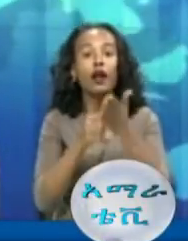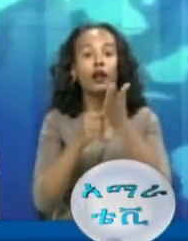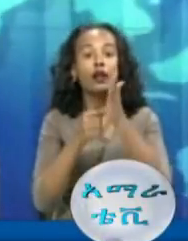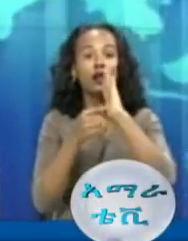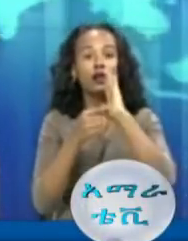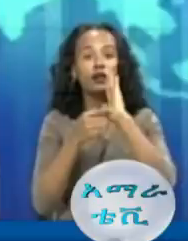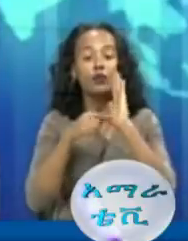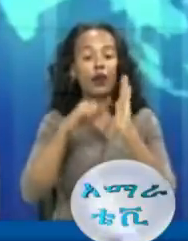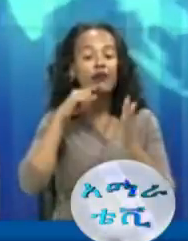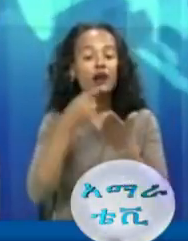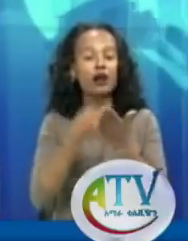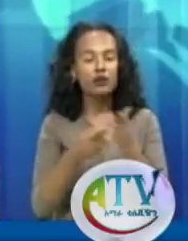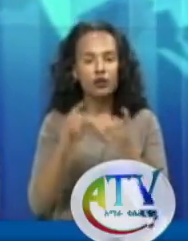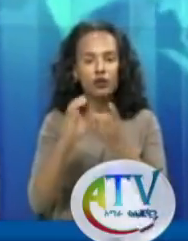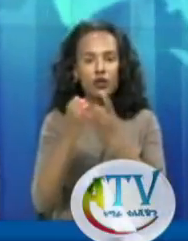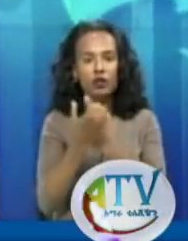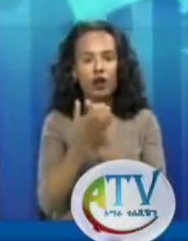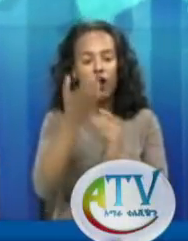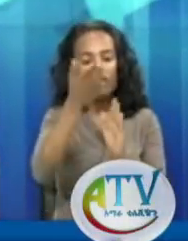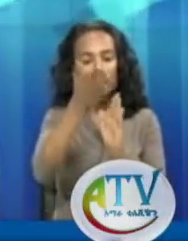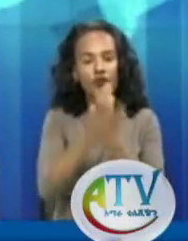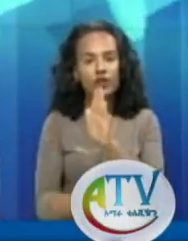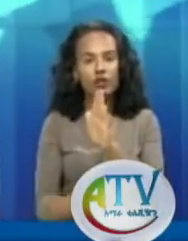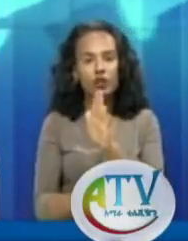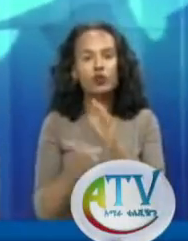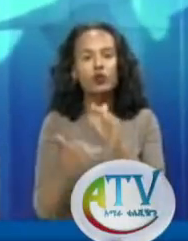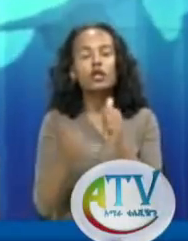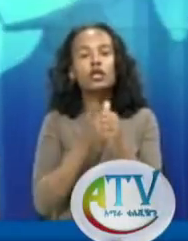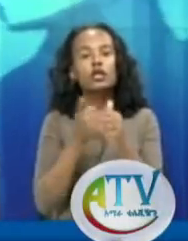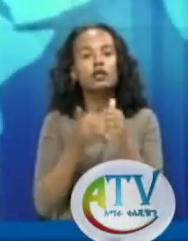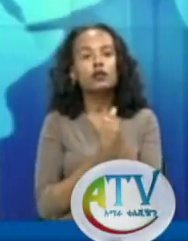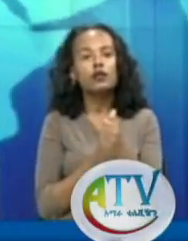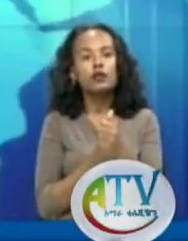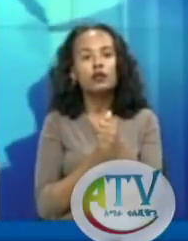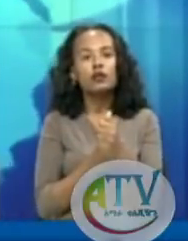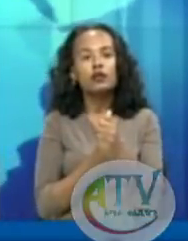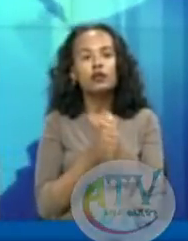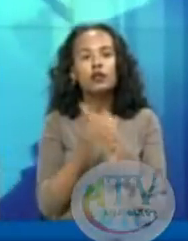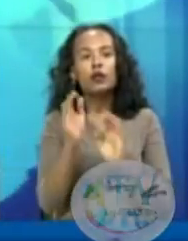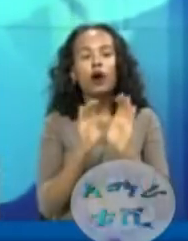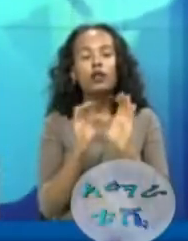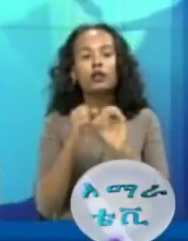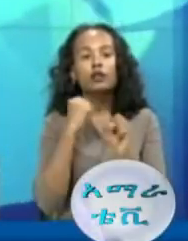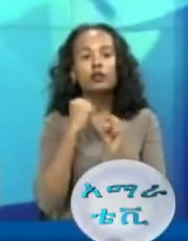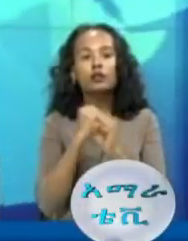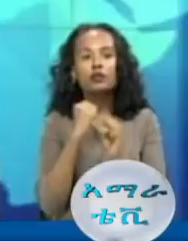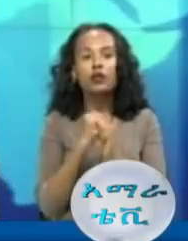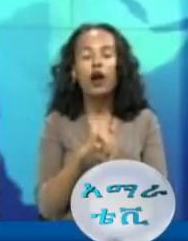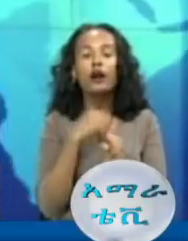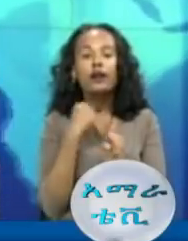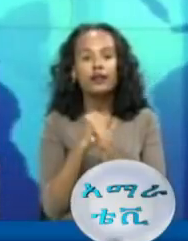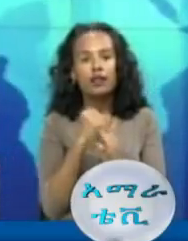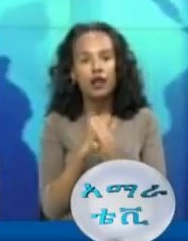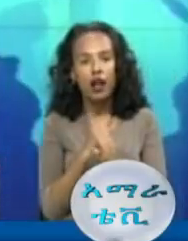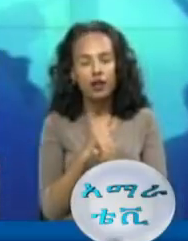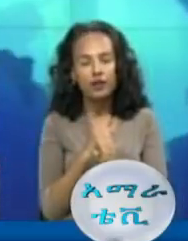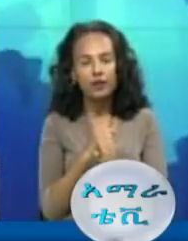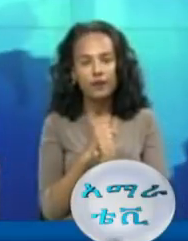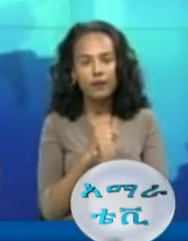ተጠያቂነትን ባረጋገጠ መልኩ እንዲፈጸሙ ክትትል የማድረግ ስራ ይሰራል።